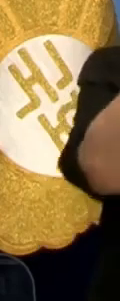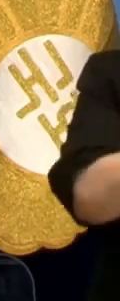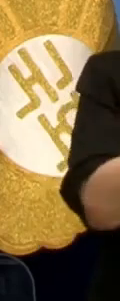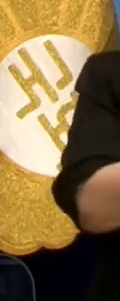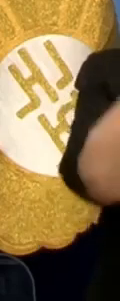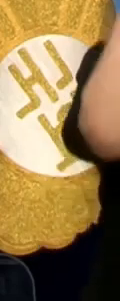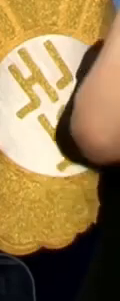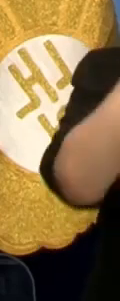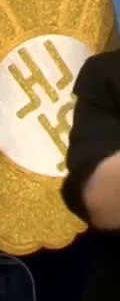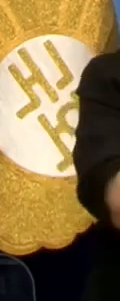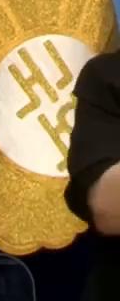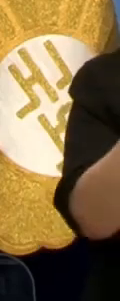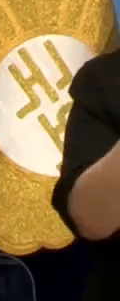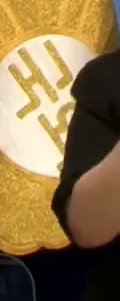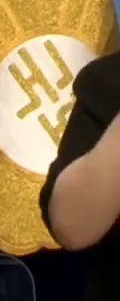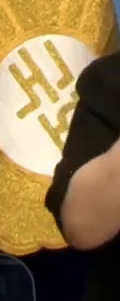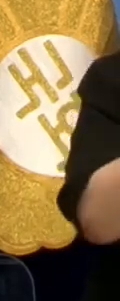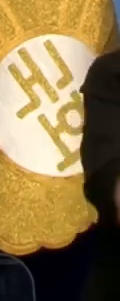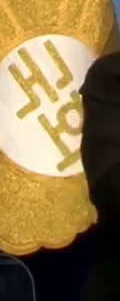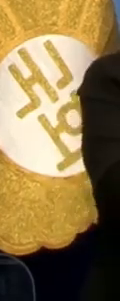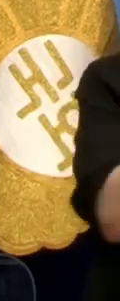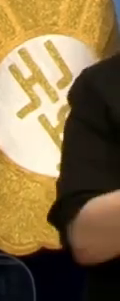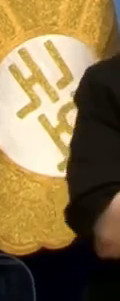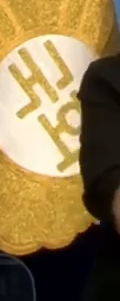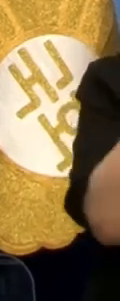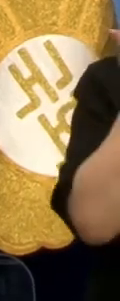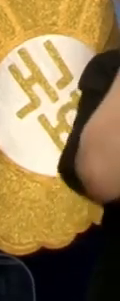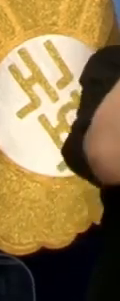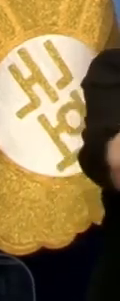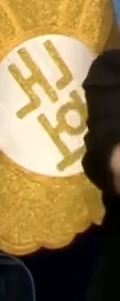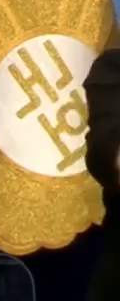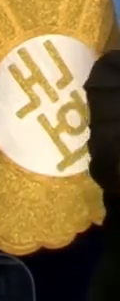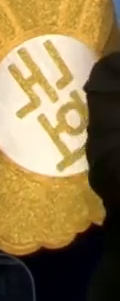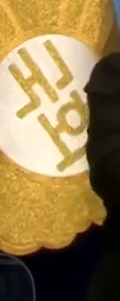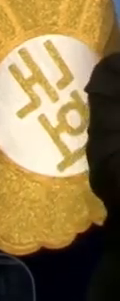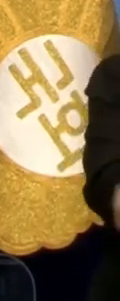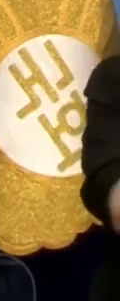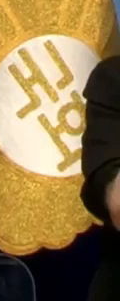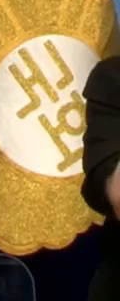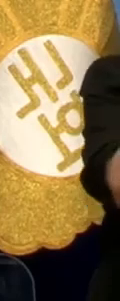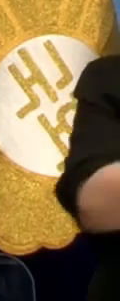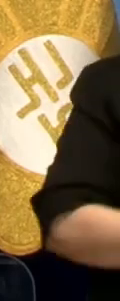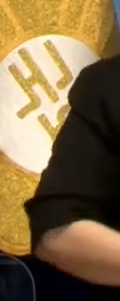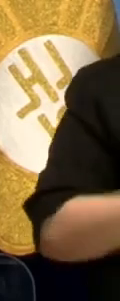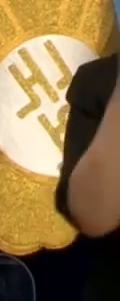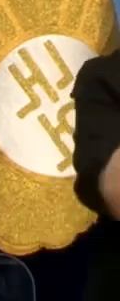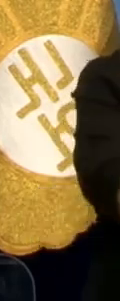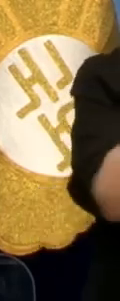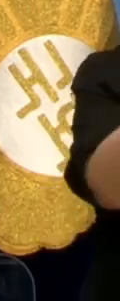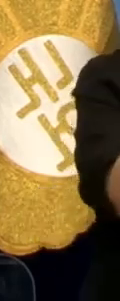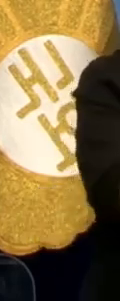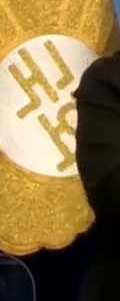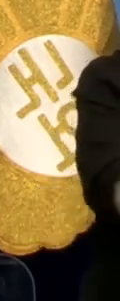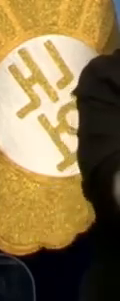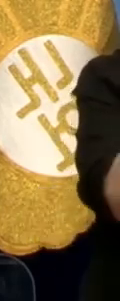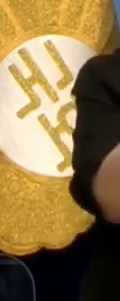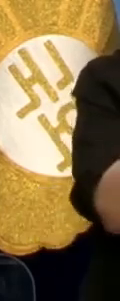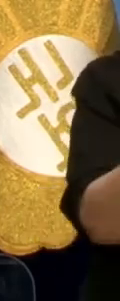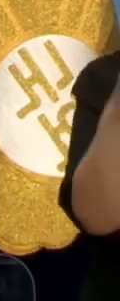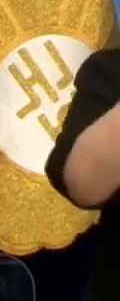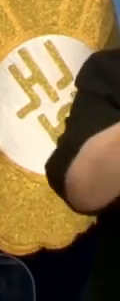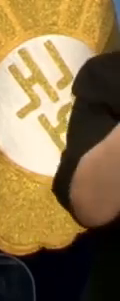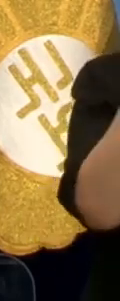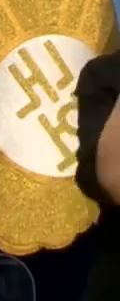기본소득으로 대한민국의 지속가능한 성장을 만들어 가겠다는 말씀을 드립니다. 소멸성 지역화폐와 결합한